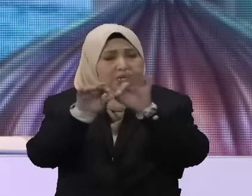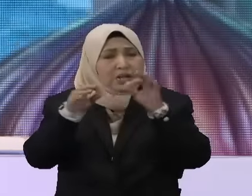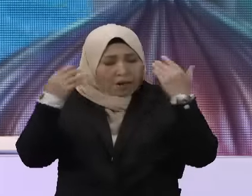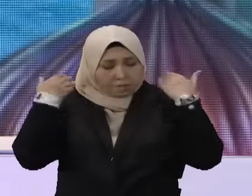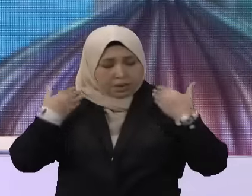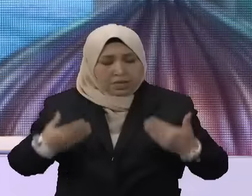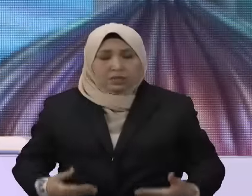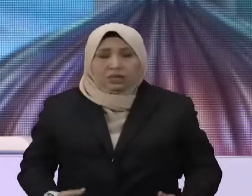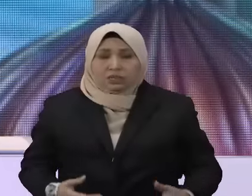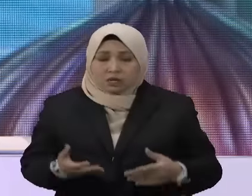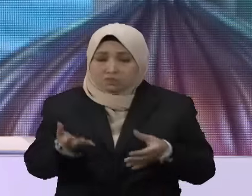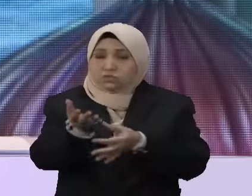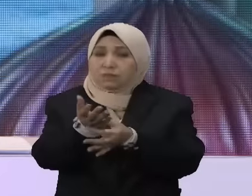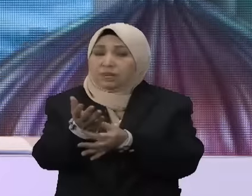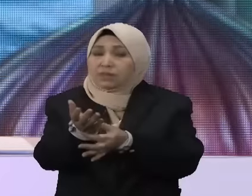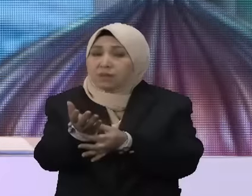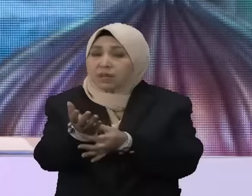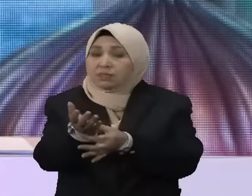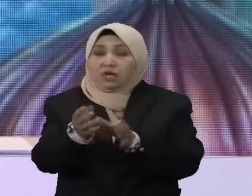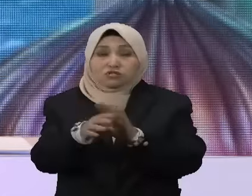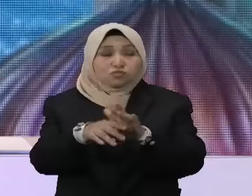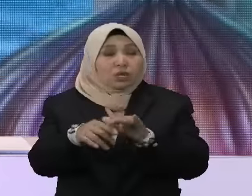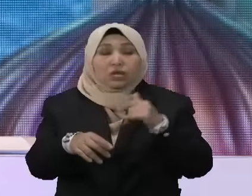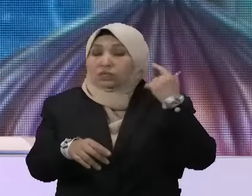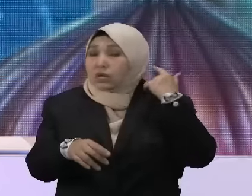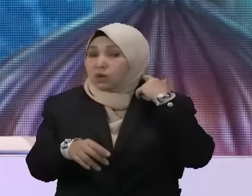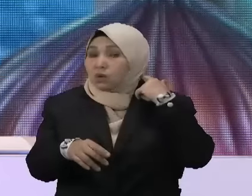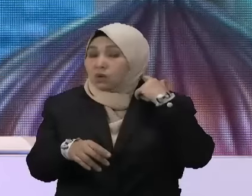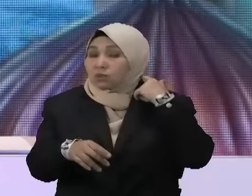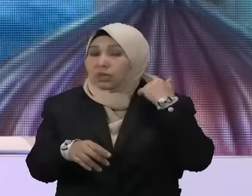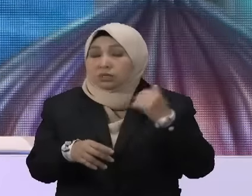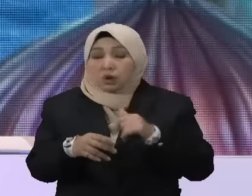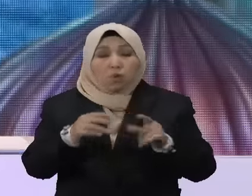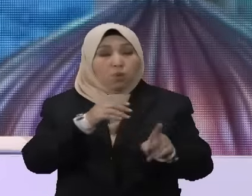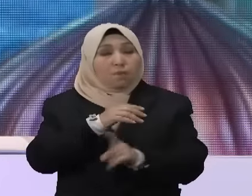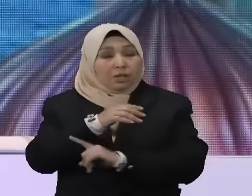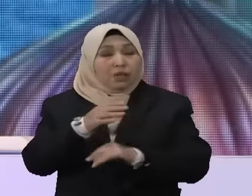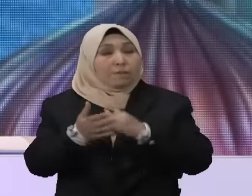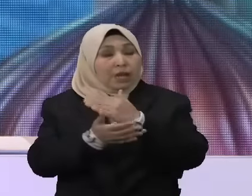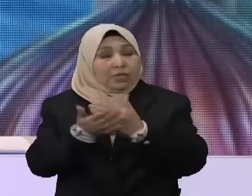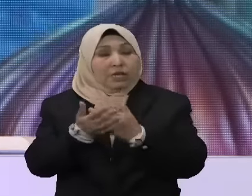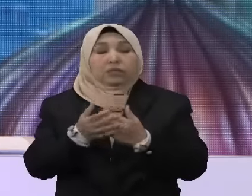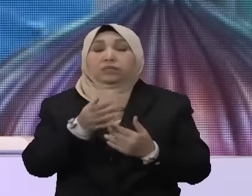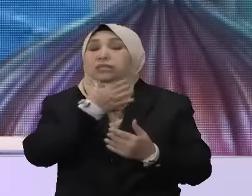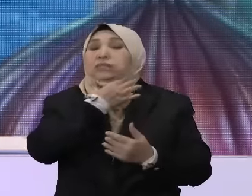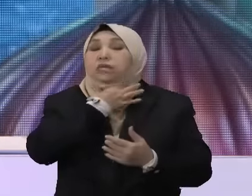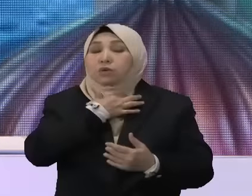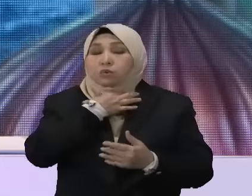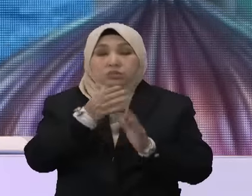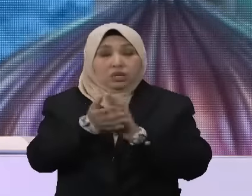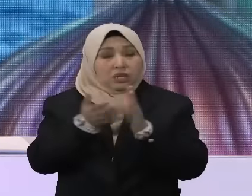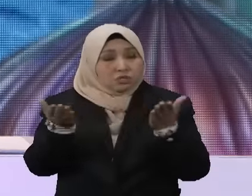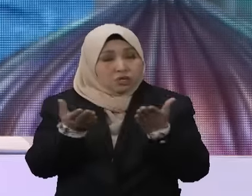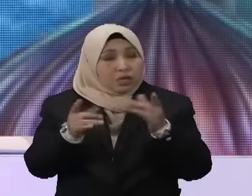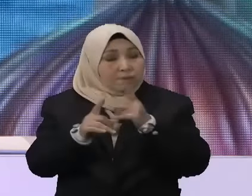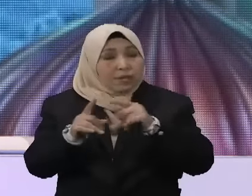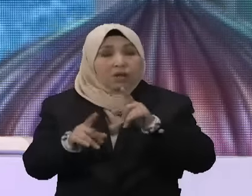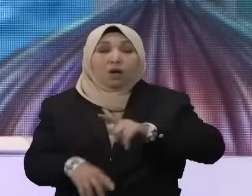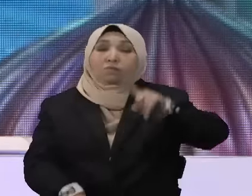Kita periksa nadi dan sebagainya di tengkuk. Hukuman-hukuman juga diberikan di bahagian tengkuk. Jadi di sini apabila Allah